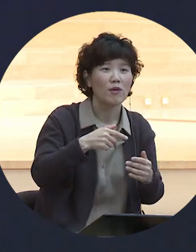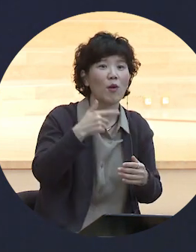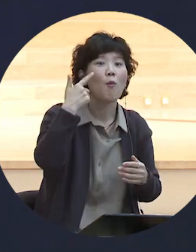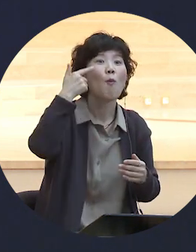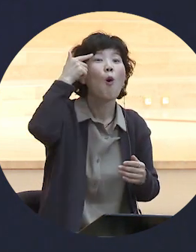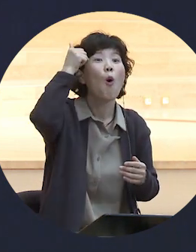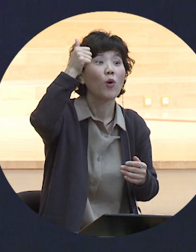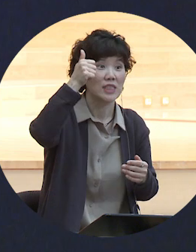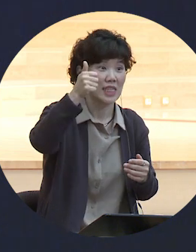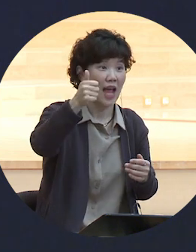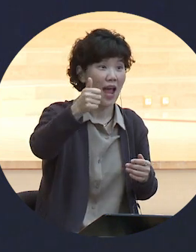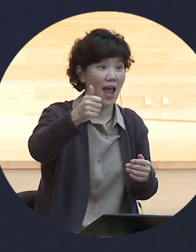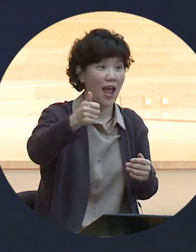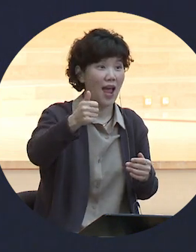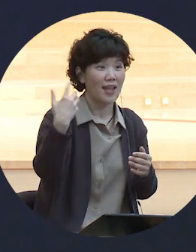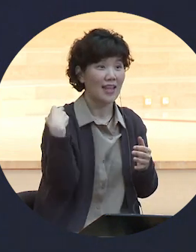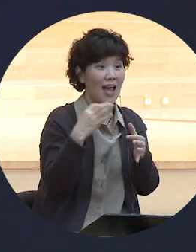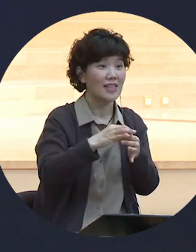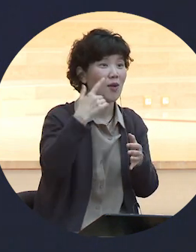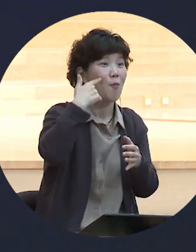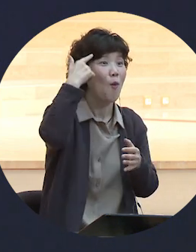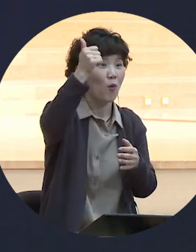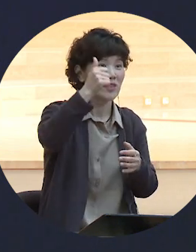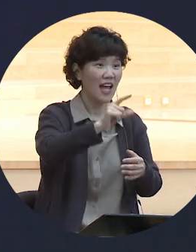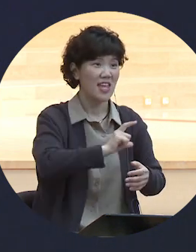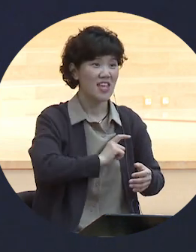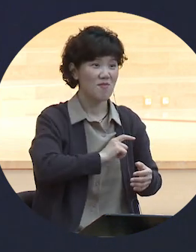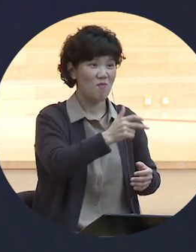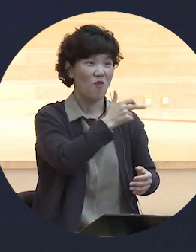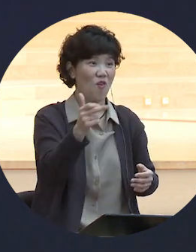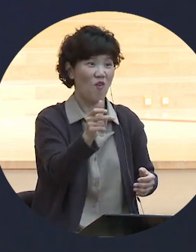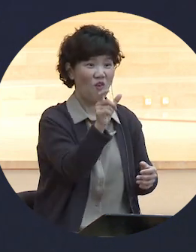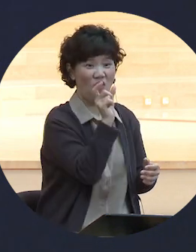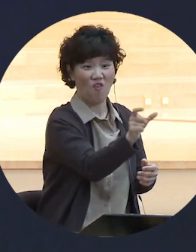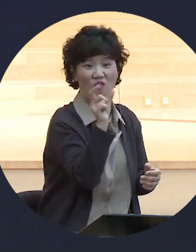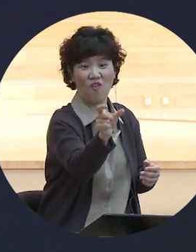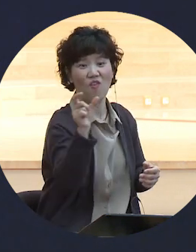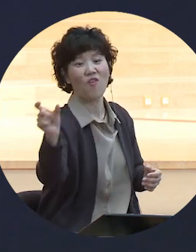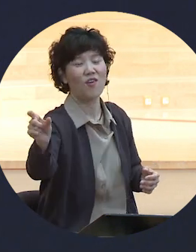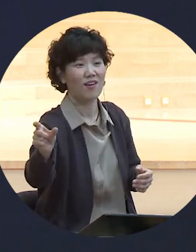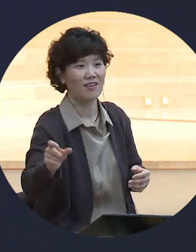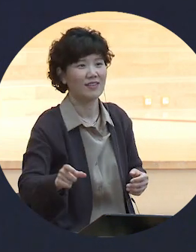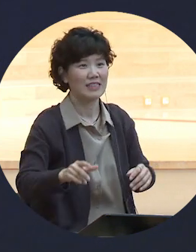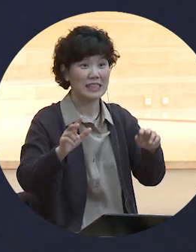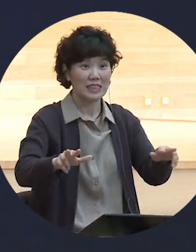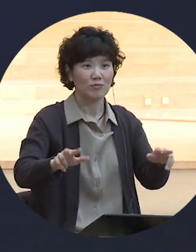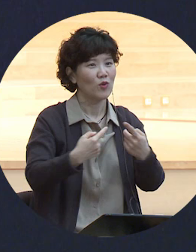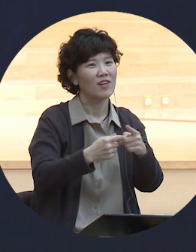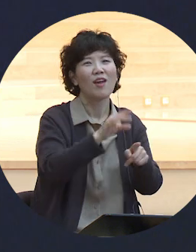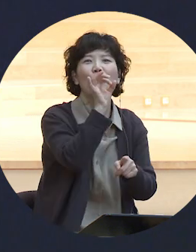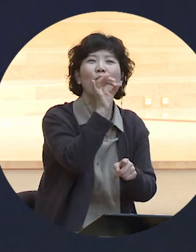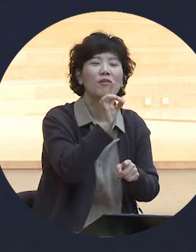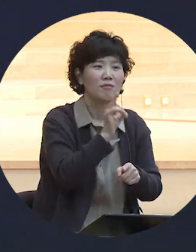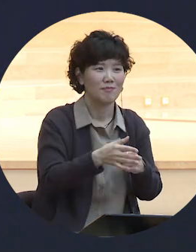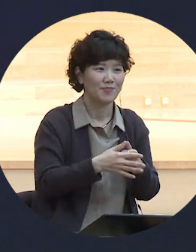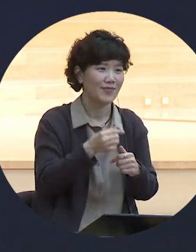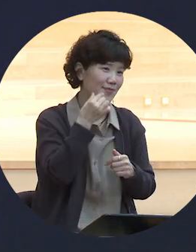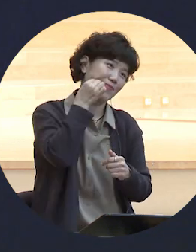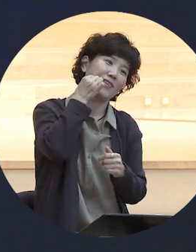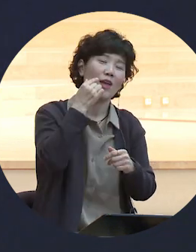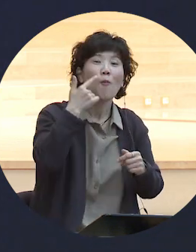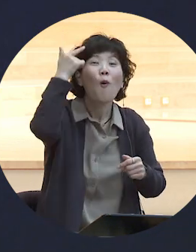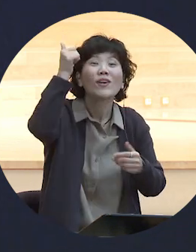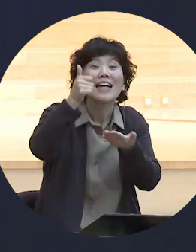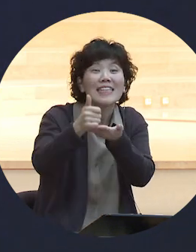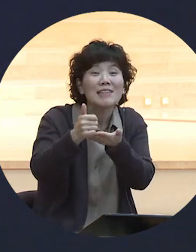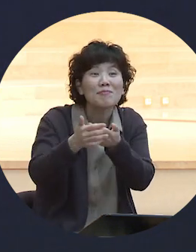땡땡땡 대문짝만하게 써놓는지 이해가 안 간다. 지금도 안 간다. 인기 목사님은